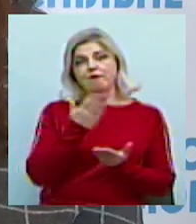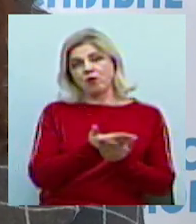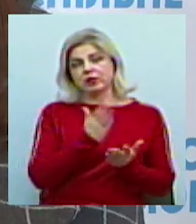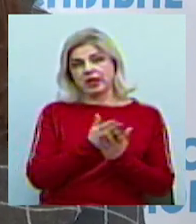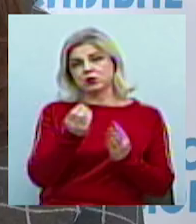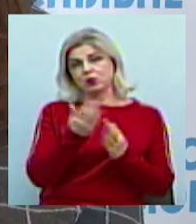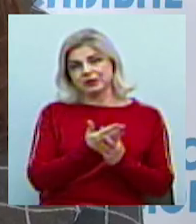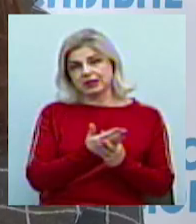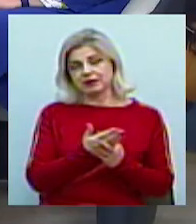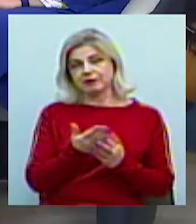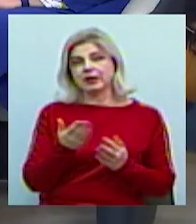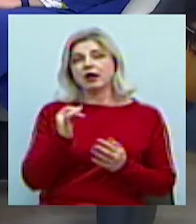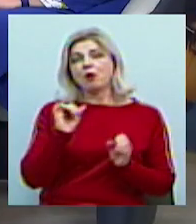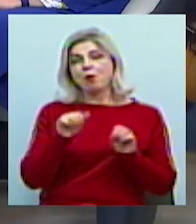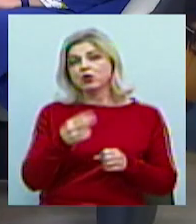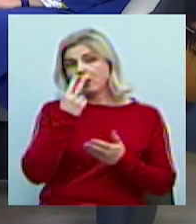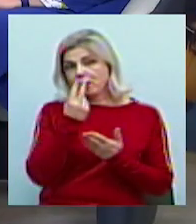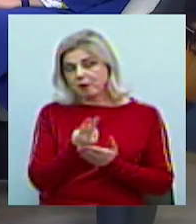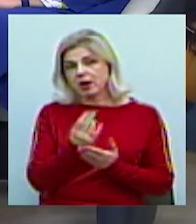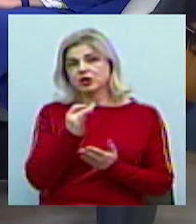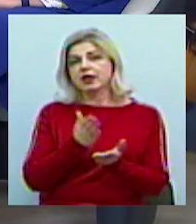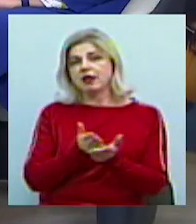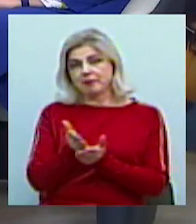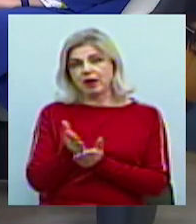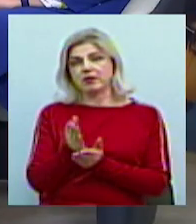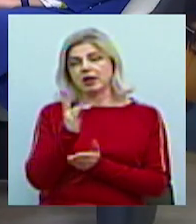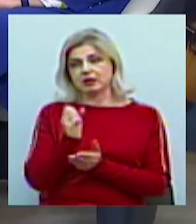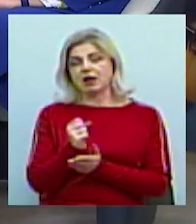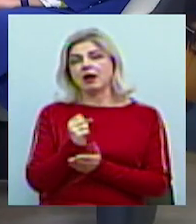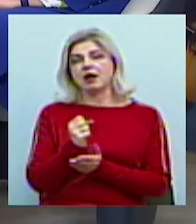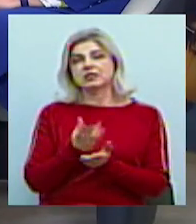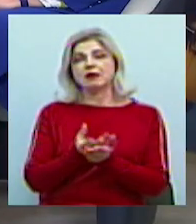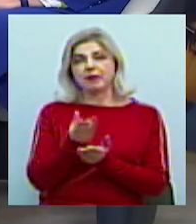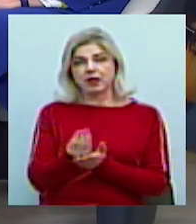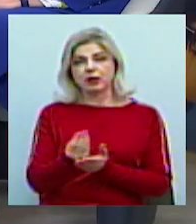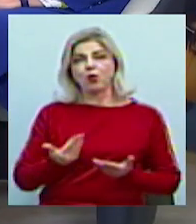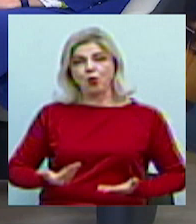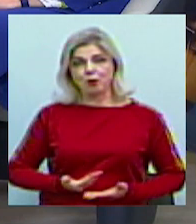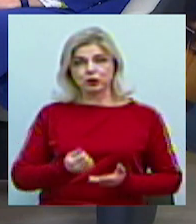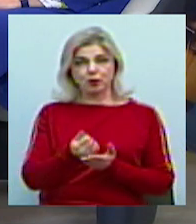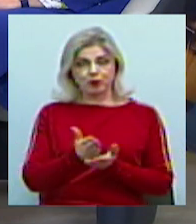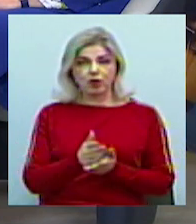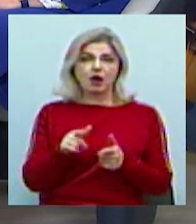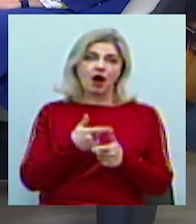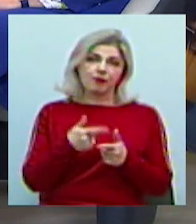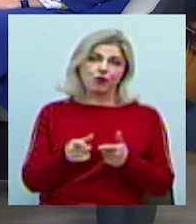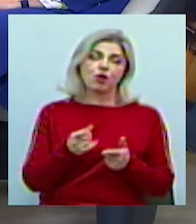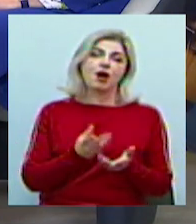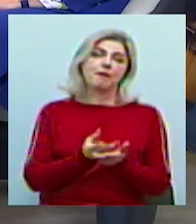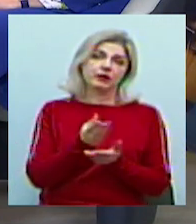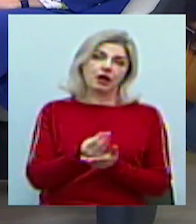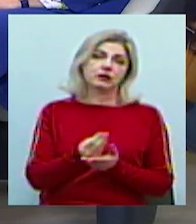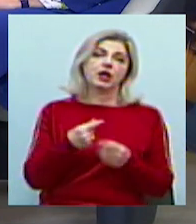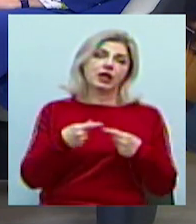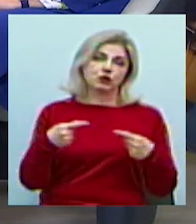можу побачити і спрямувати саме, знову ж таки, або на сплату комунальних послуг, або на